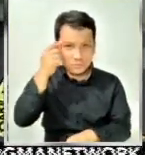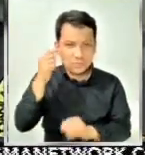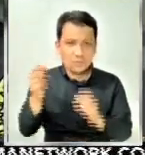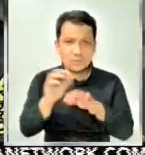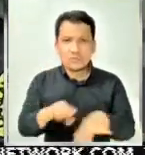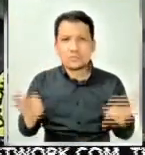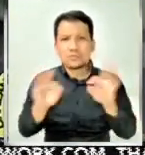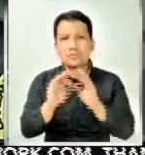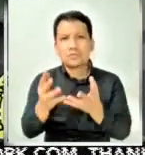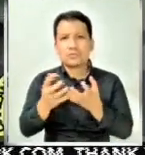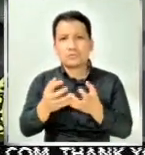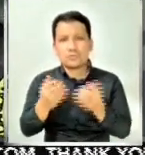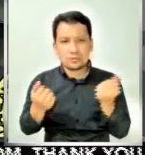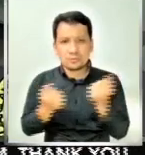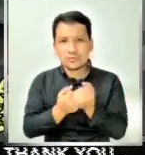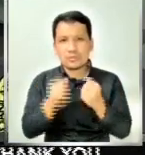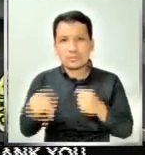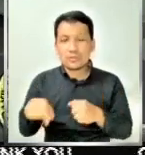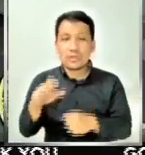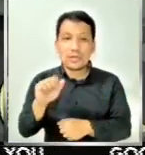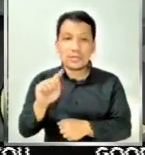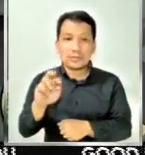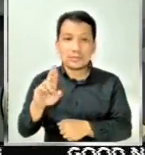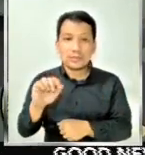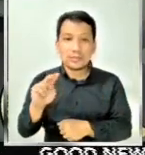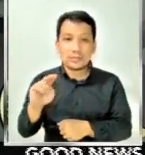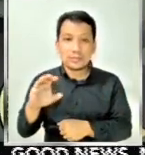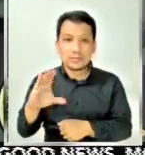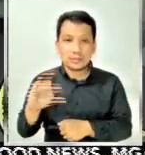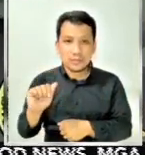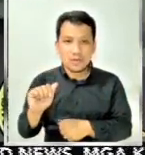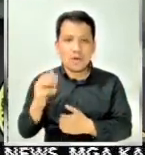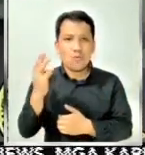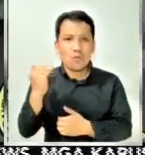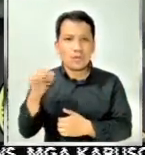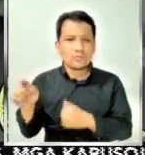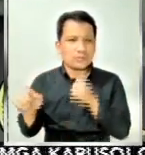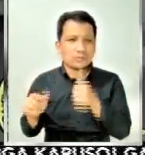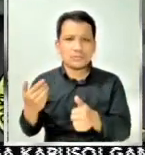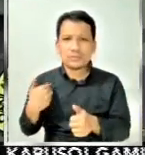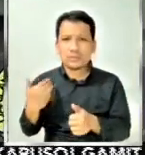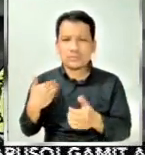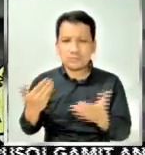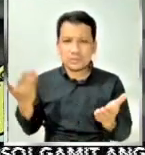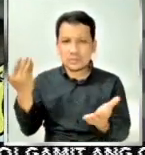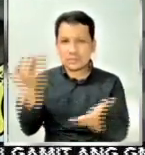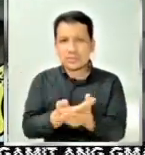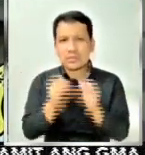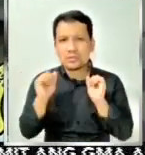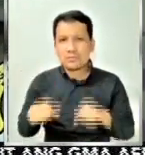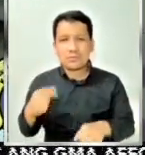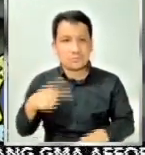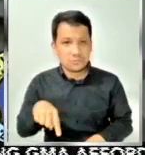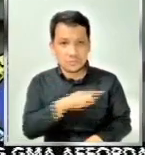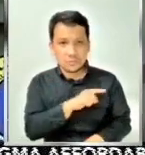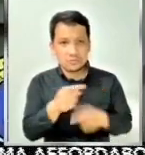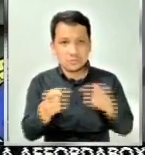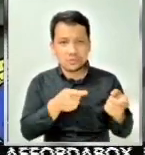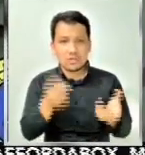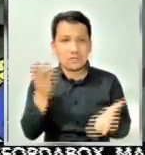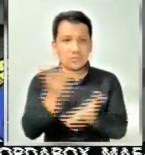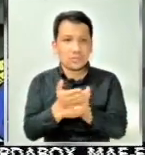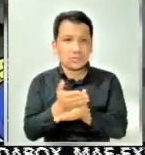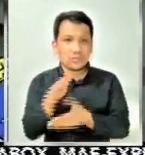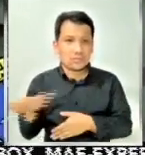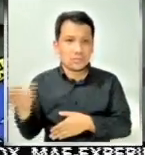yung supply natin ng AstraZeneca, sapagkat kung hindi ho yan dumating ay mapipilitan tayong itigil muna ang para